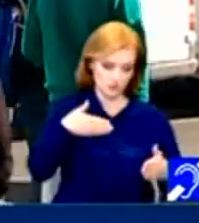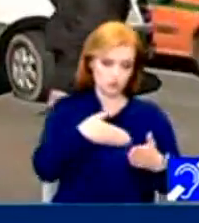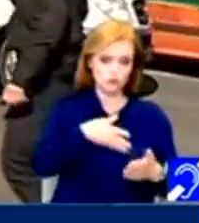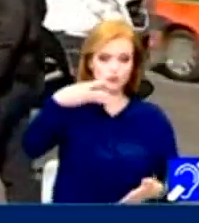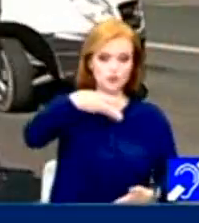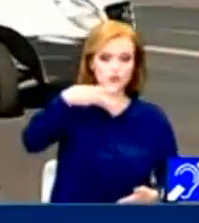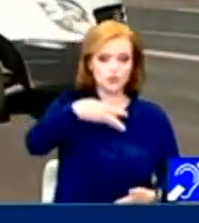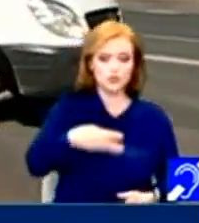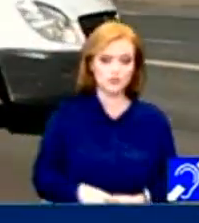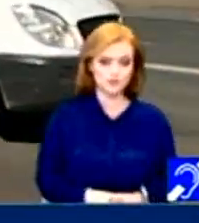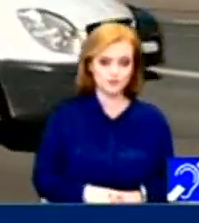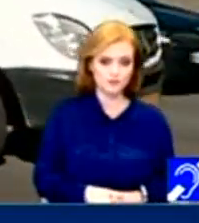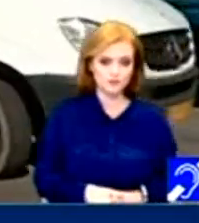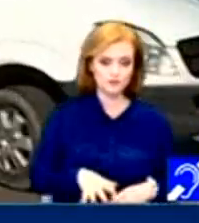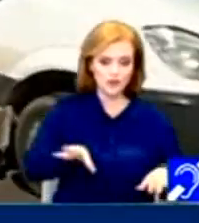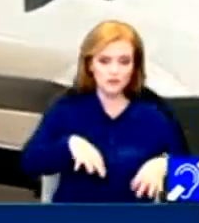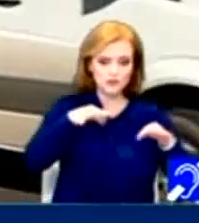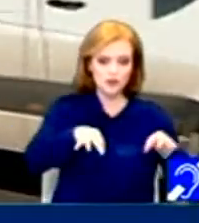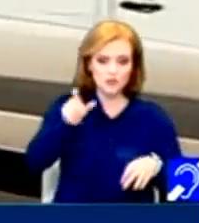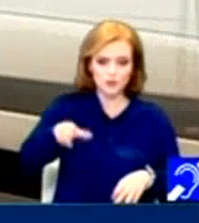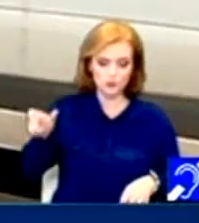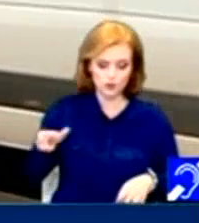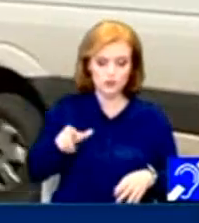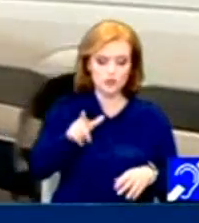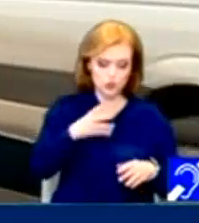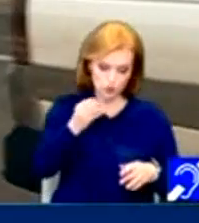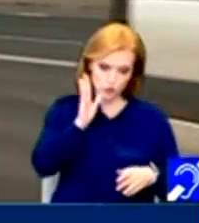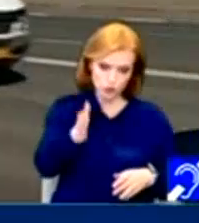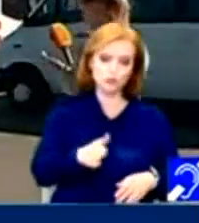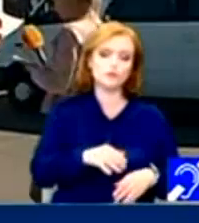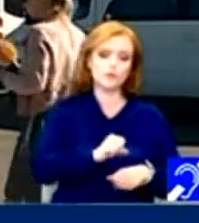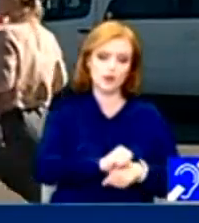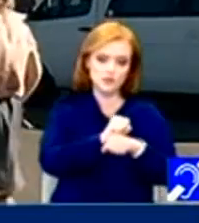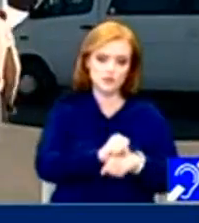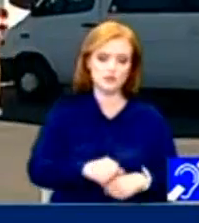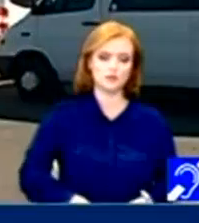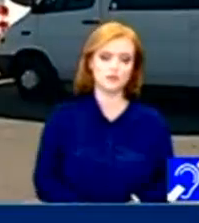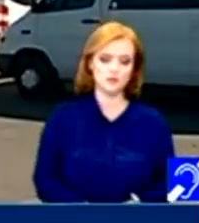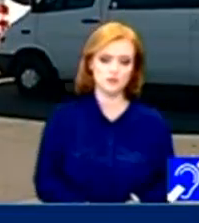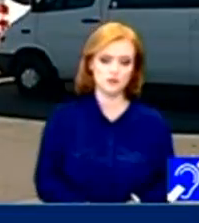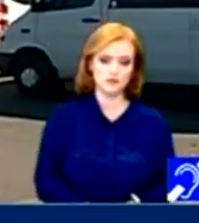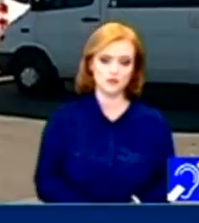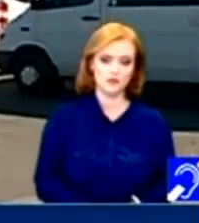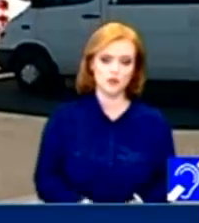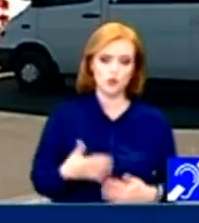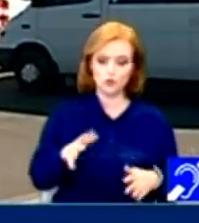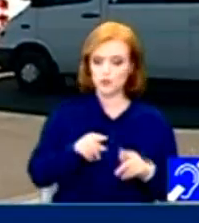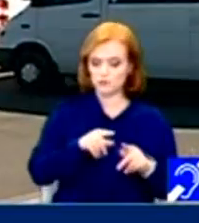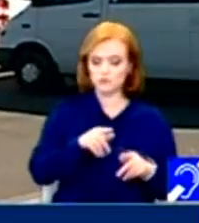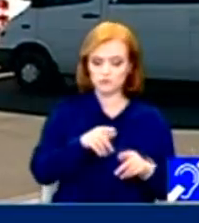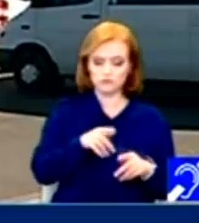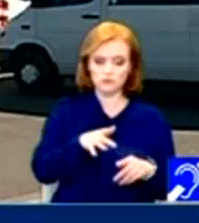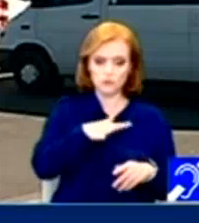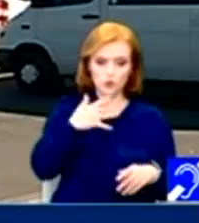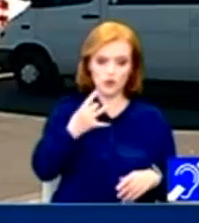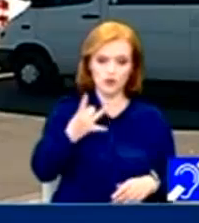am. Transportatorii amenință cu proteste până când solicitarea de majorare a tarifului va fi acceptată. Timp de 5 luni din această ramură